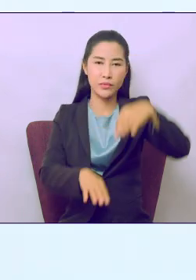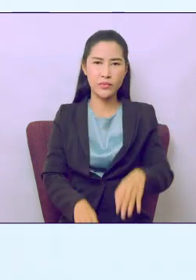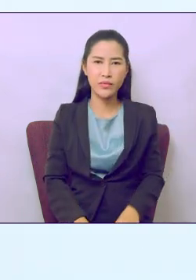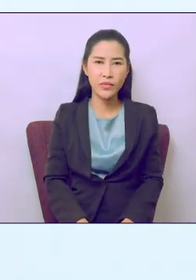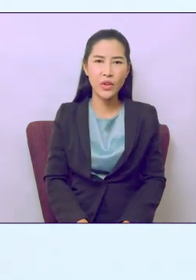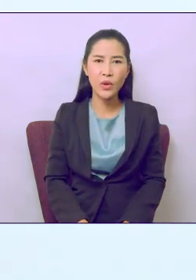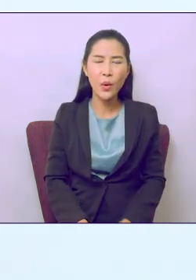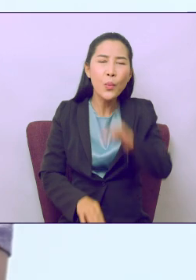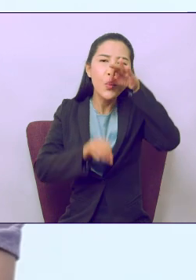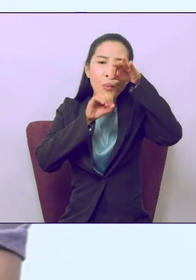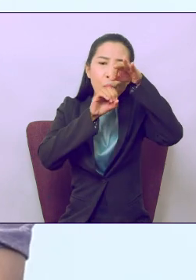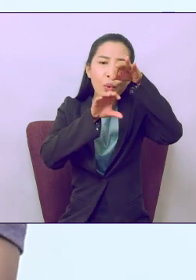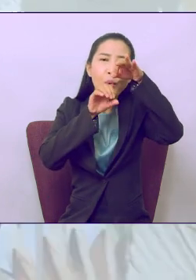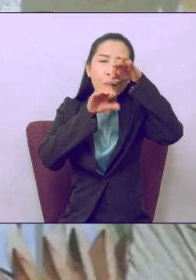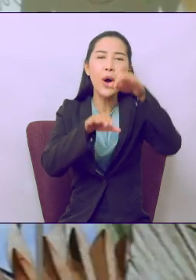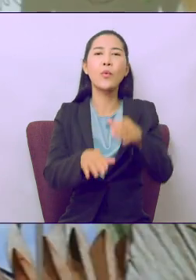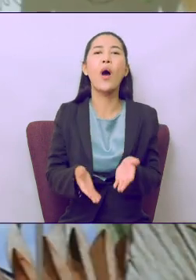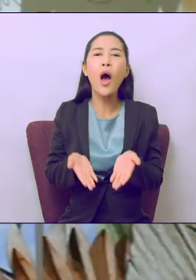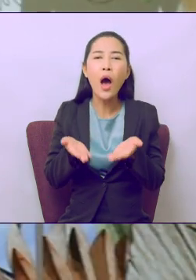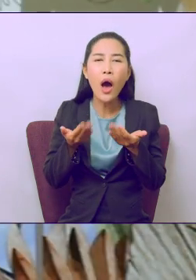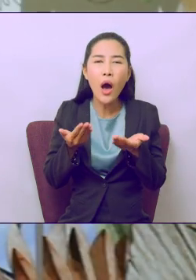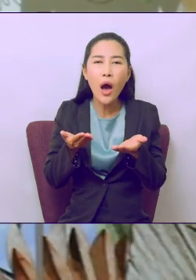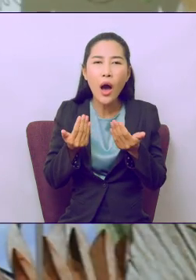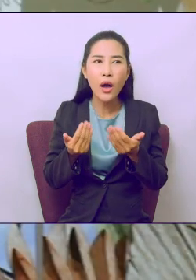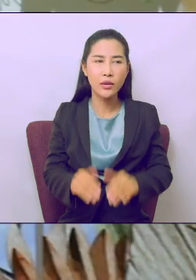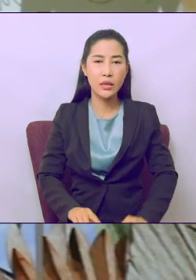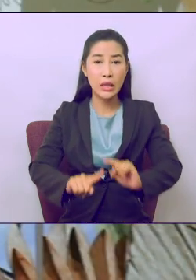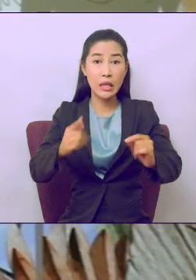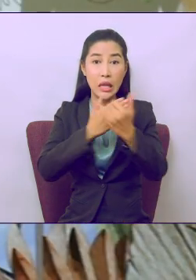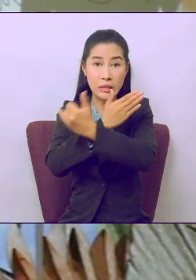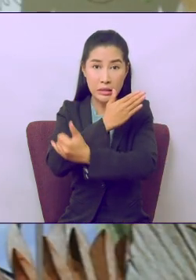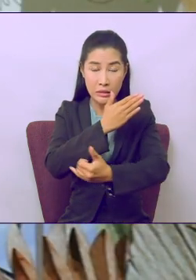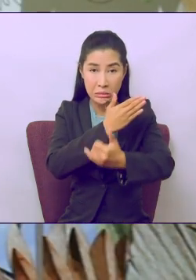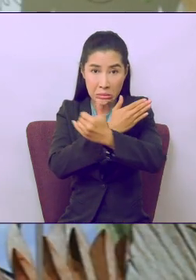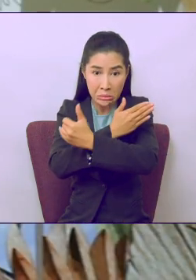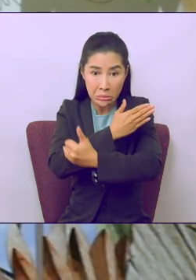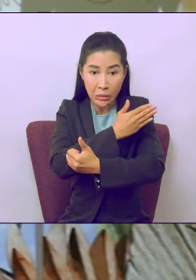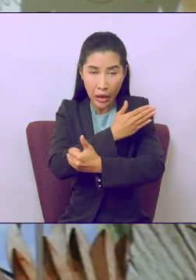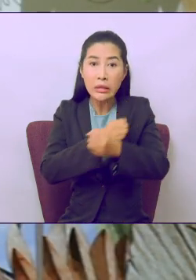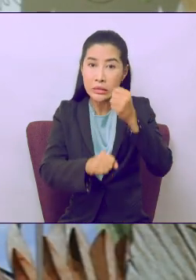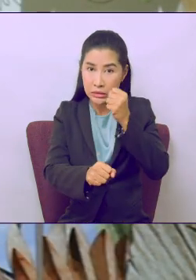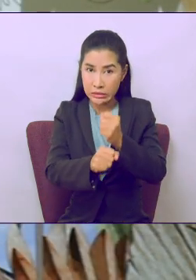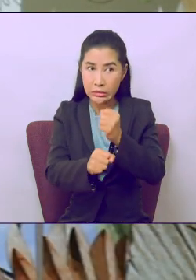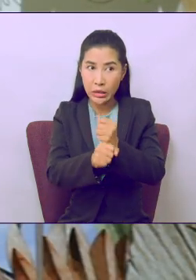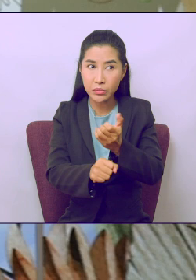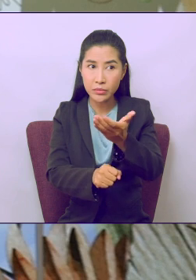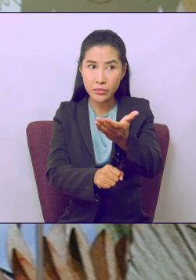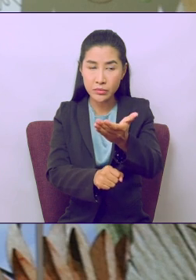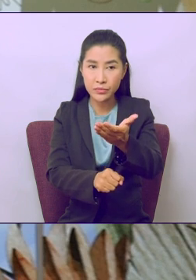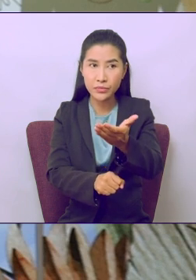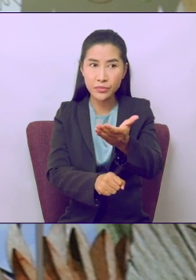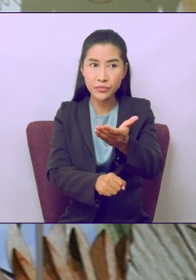นะครับค่อยๆค่อยๆเป่านะครับแต่อ่าทางต่างชาติที่เขาทำเนี่ยนะครับต่างชาติที่เขาทำ